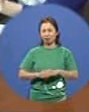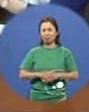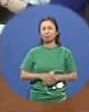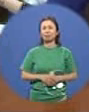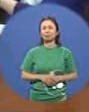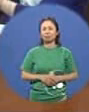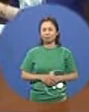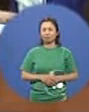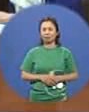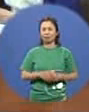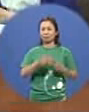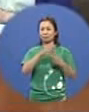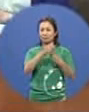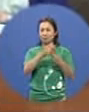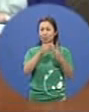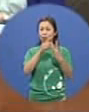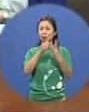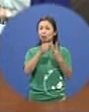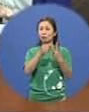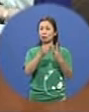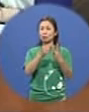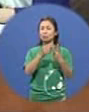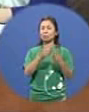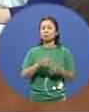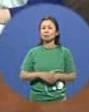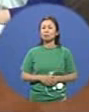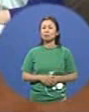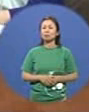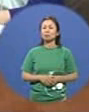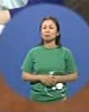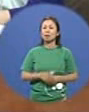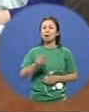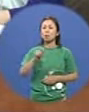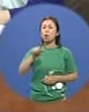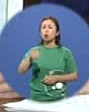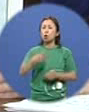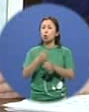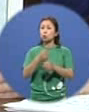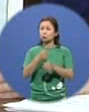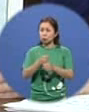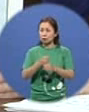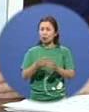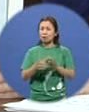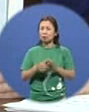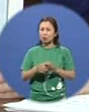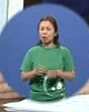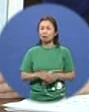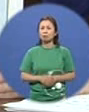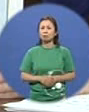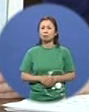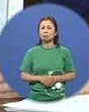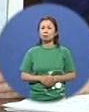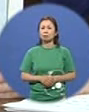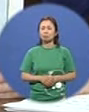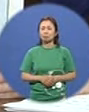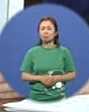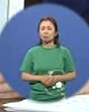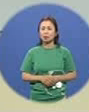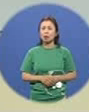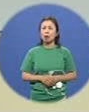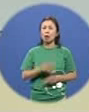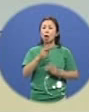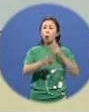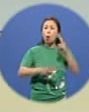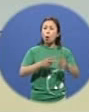こう2つ目の柱ですね物づくりはいこれはね工業高校あのえ立派工業高校が分かりにあって